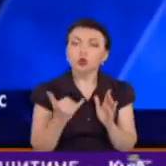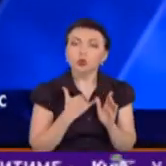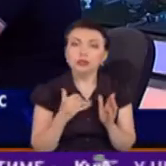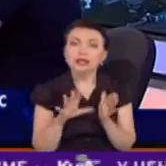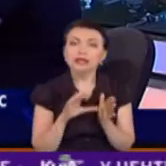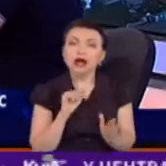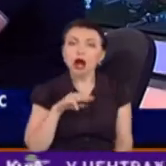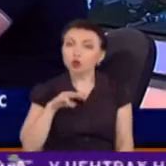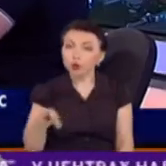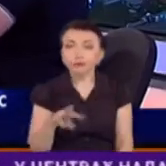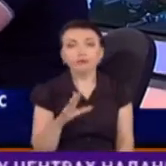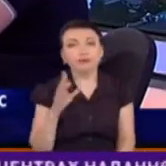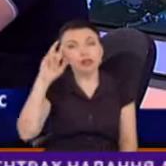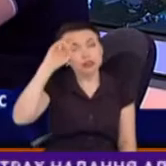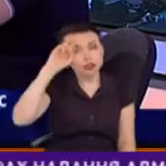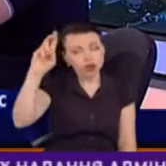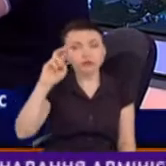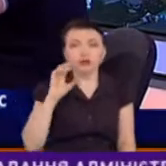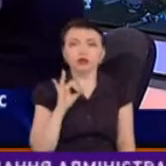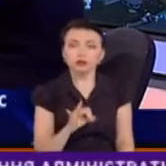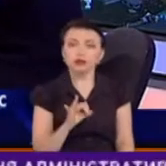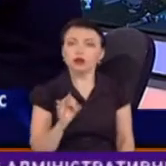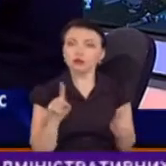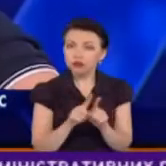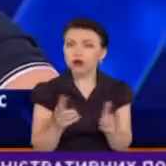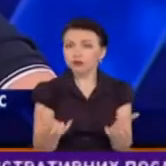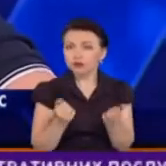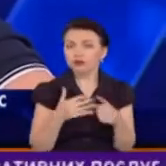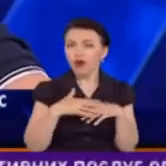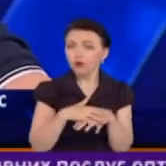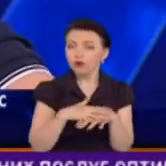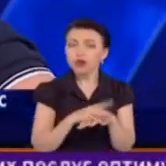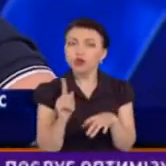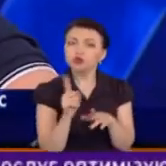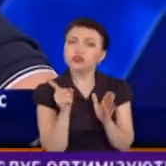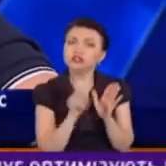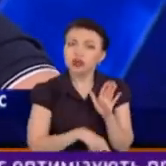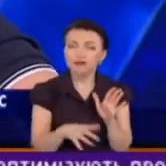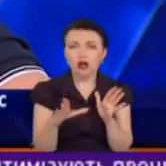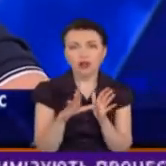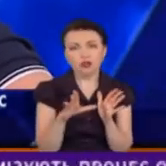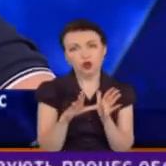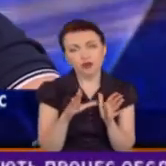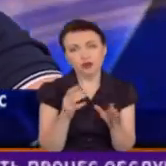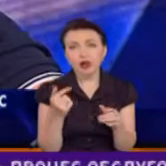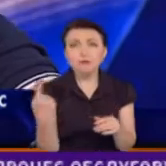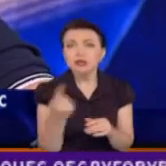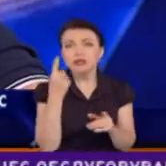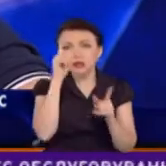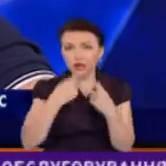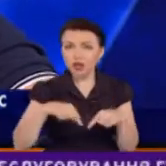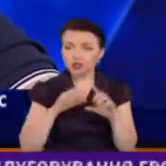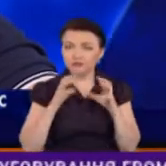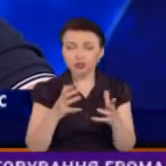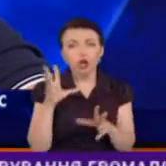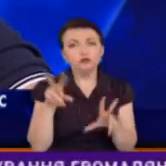Енергатом державна, так. І там, ну, так прийнято рахувати, що там дешева електроенергія. Ми єдина країна в світі, де вважають, що